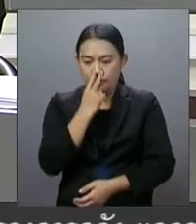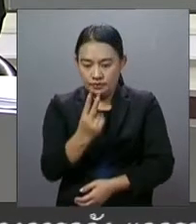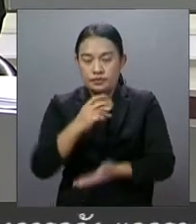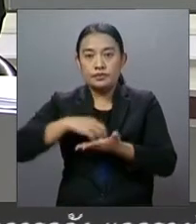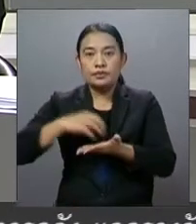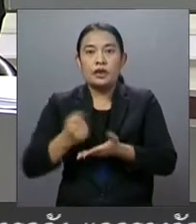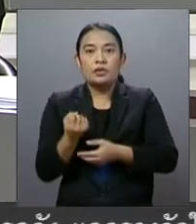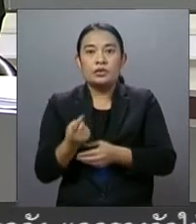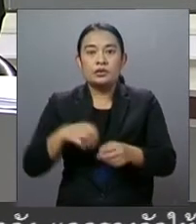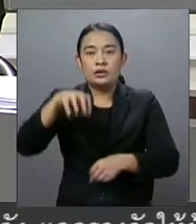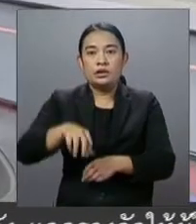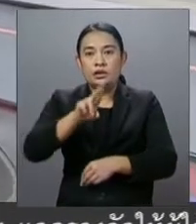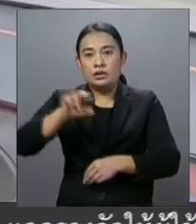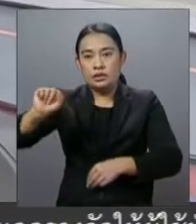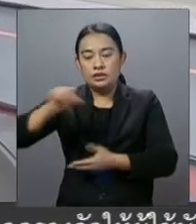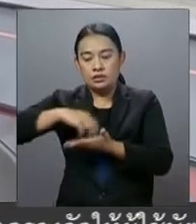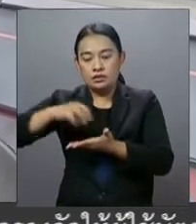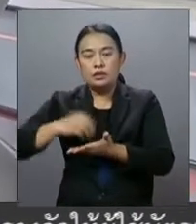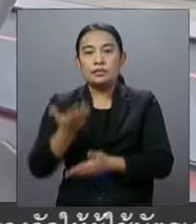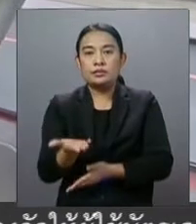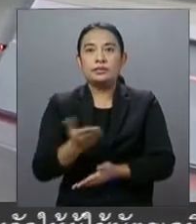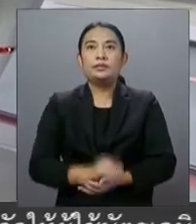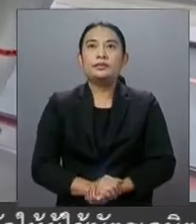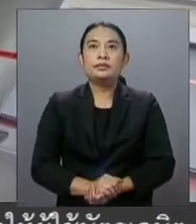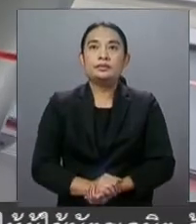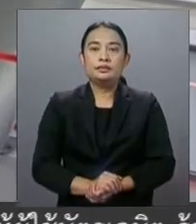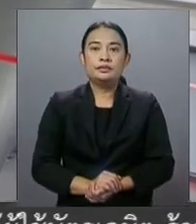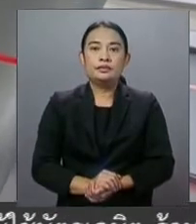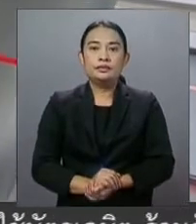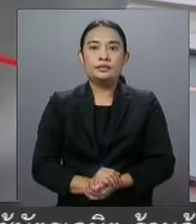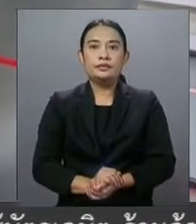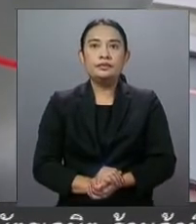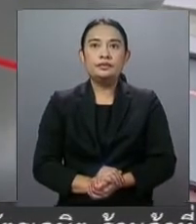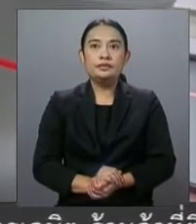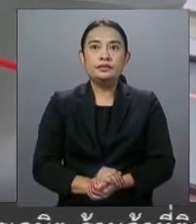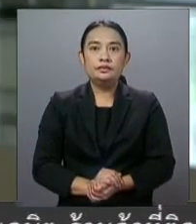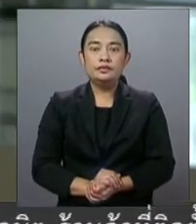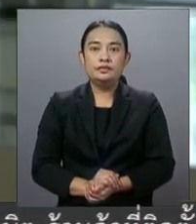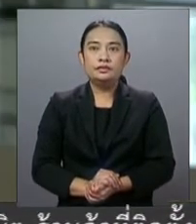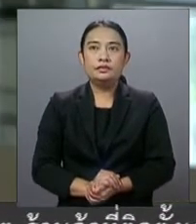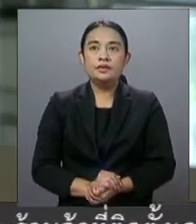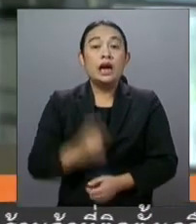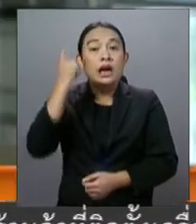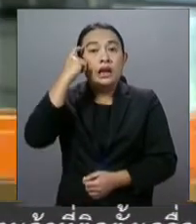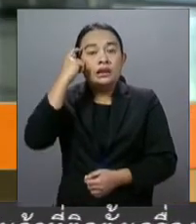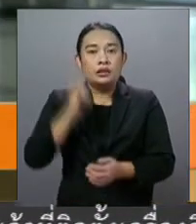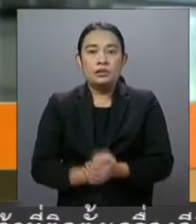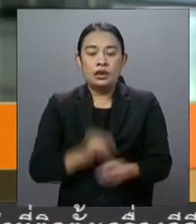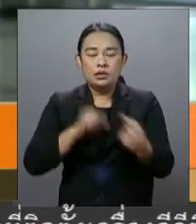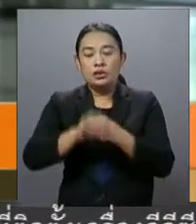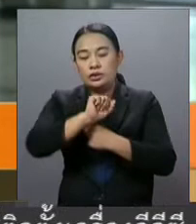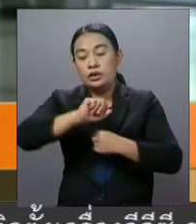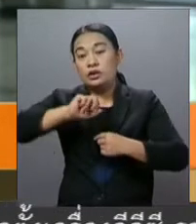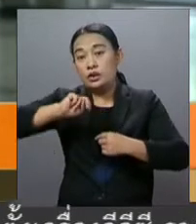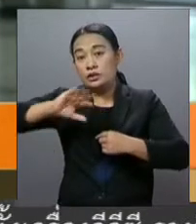รายงานโดจากรัฒธภา คุแนยากรคุณพึนภา คุจและชตาครับคาดวาประเด็นที่สมาริสอนชอจะม